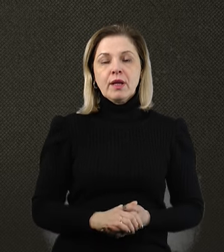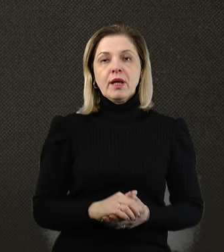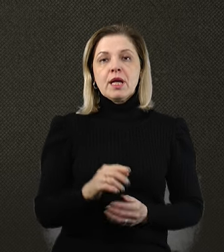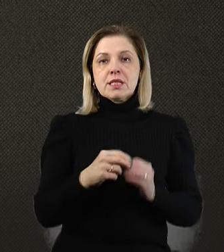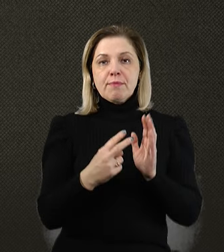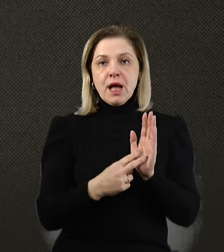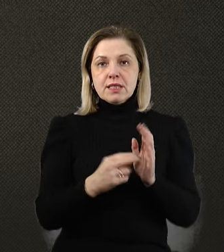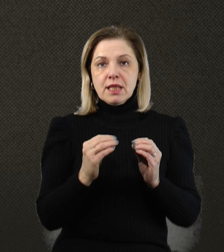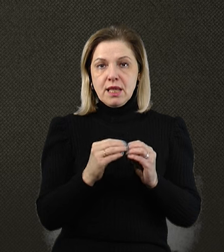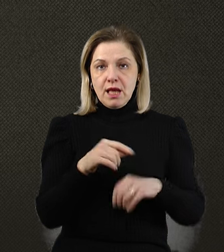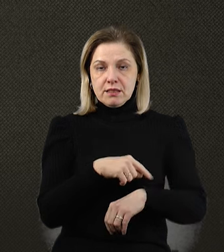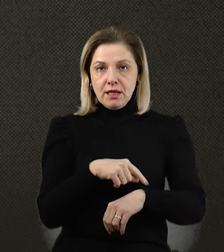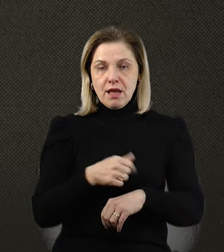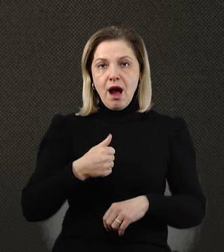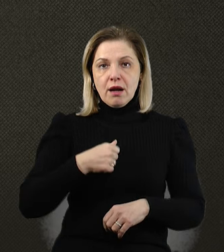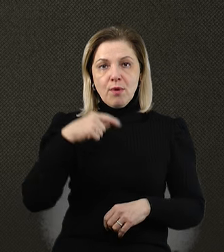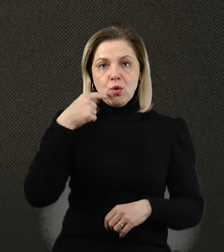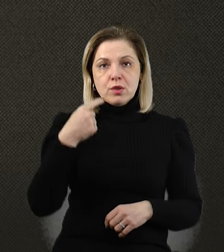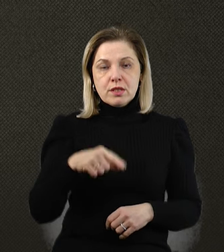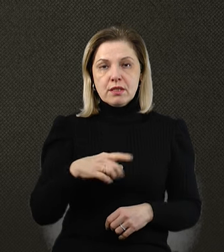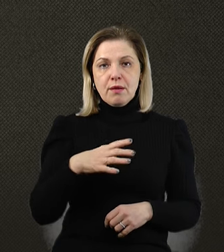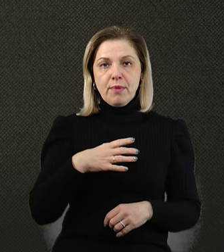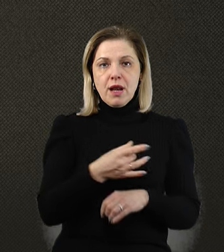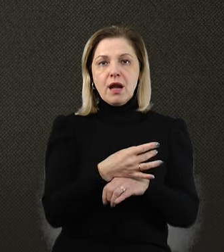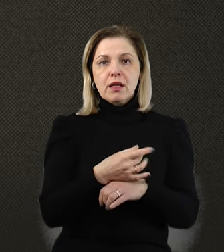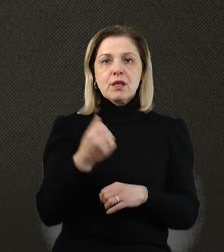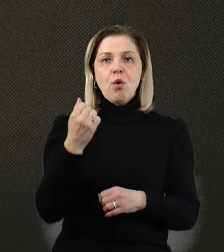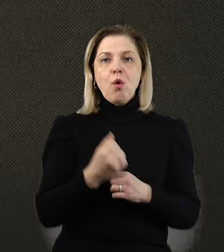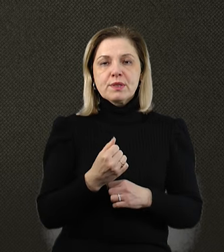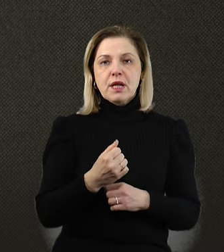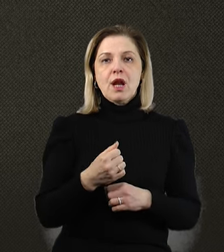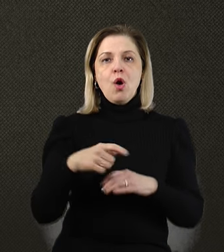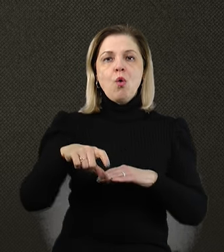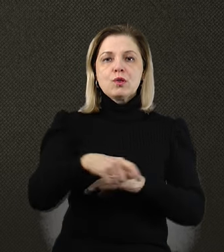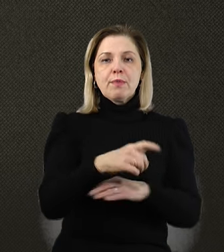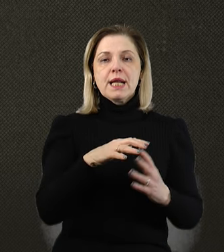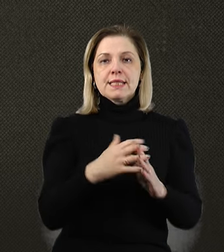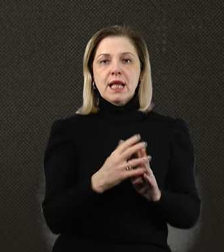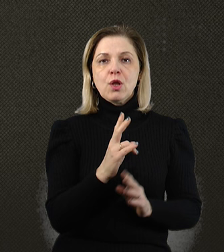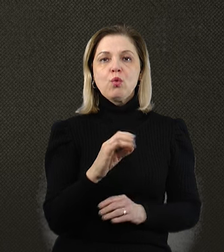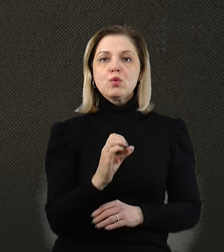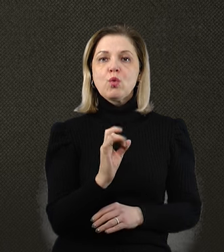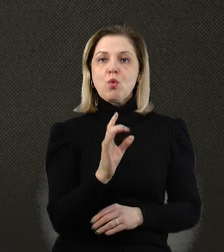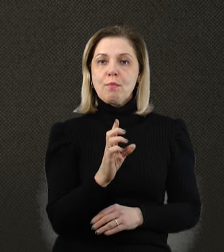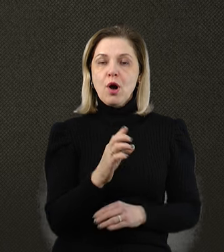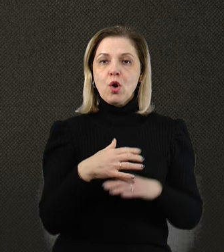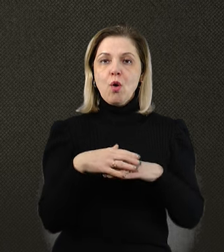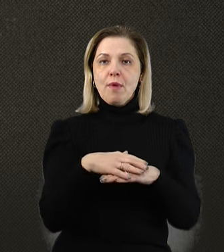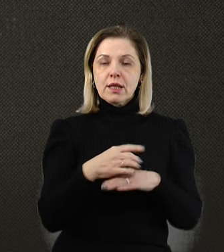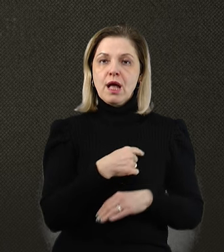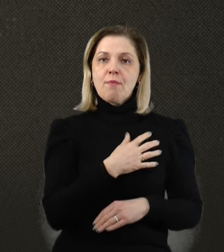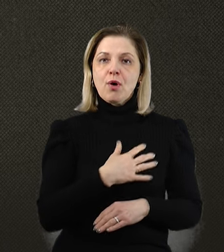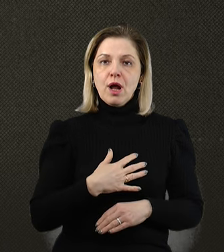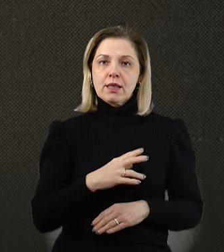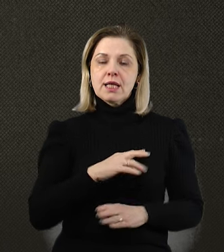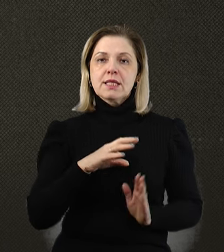О 17:10 армія Російської Федерації завдала артилерійських обстрілів по узбережжю між селами Коцурубської громади. Поранених